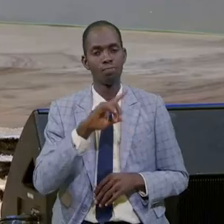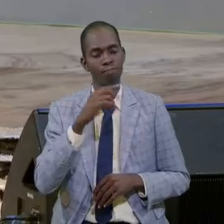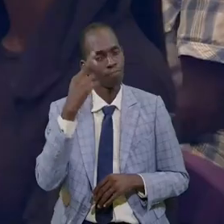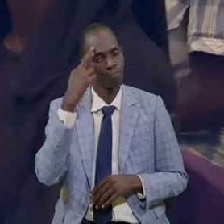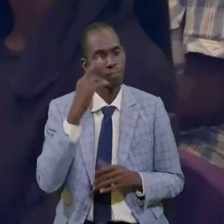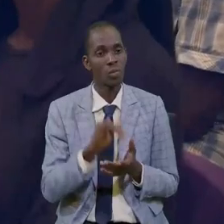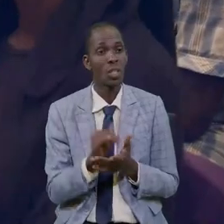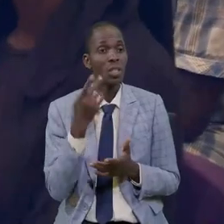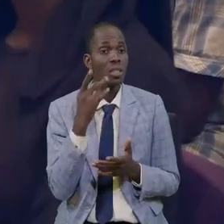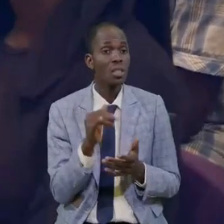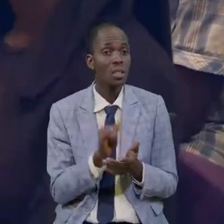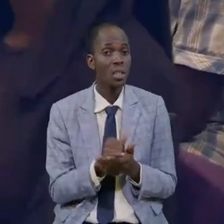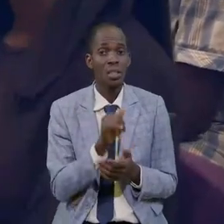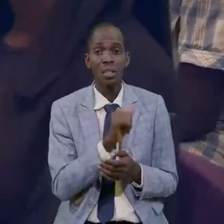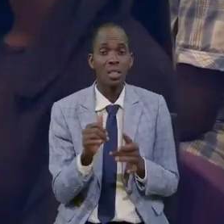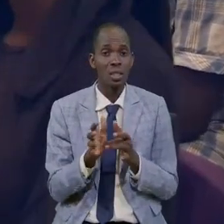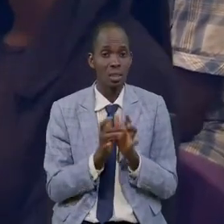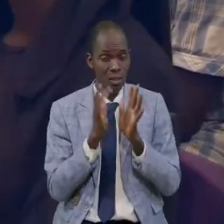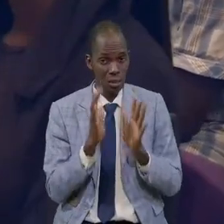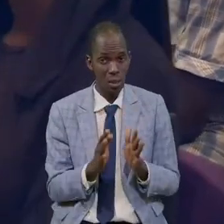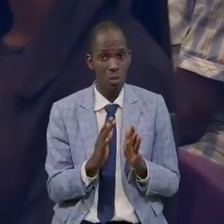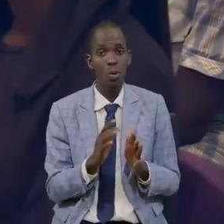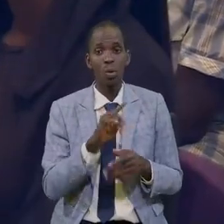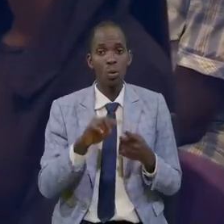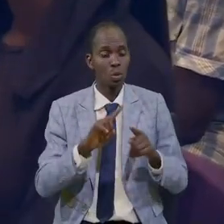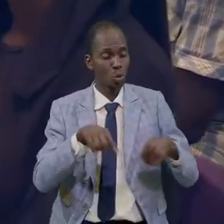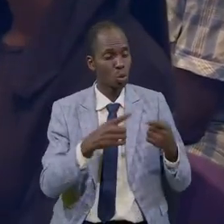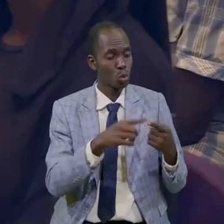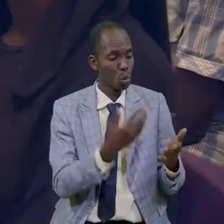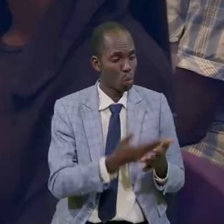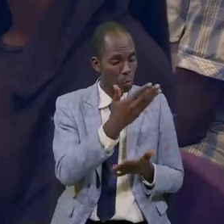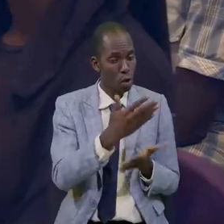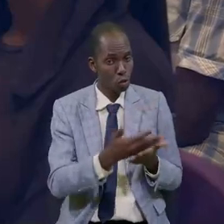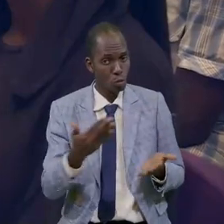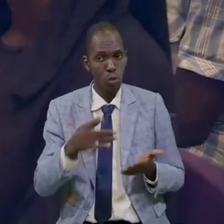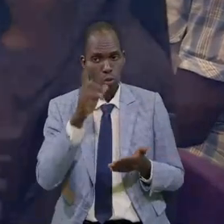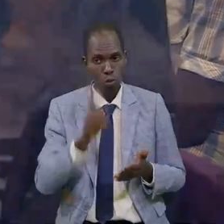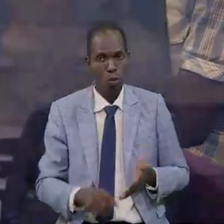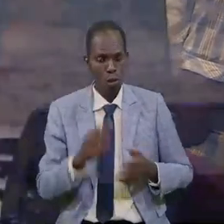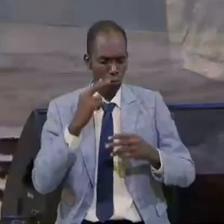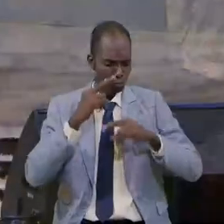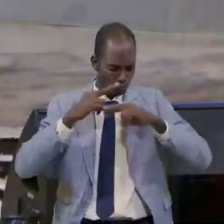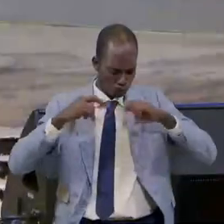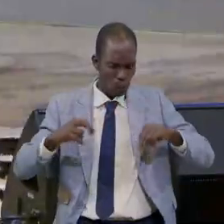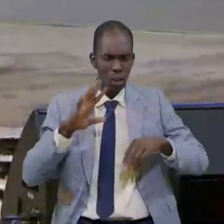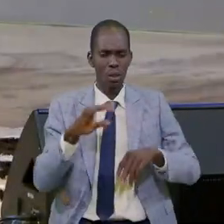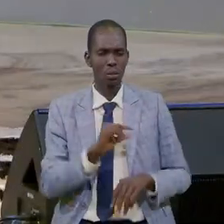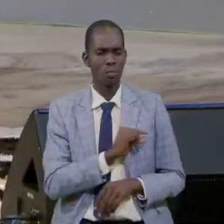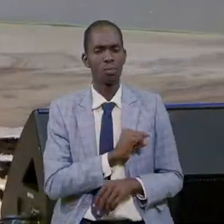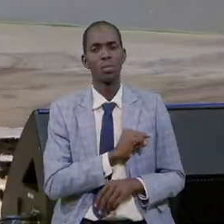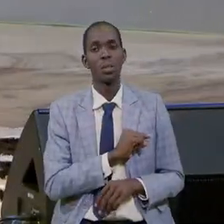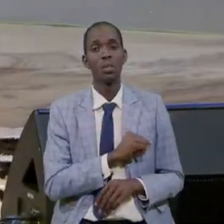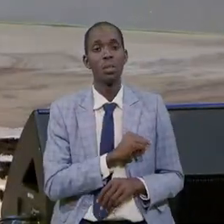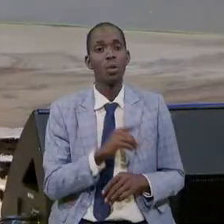voyez le chrétien, même ce qu'il est allé vendre, acheter plutôt, voyez, même ce qu'il est